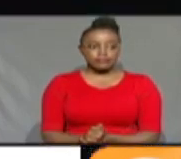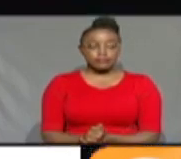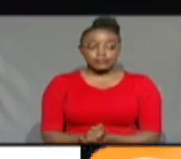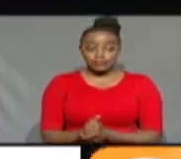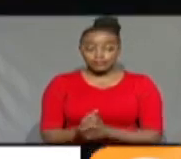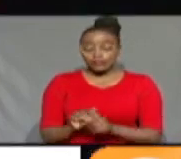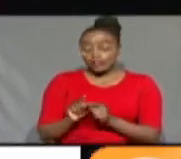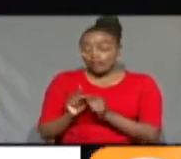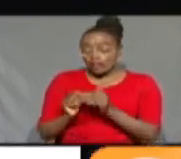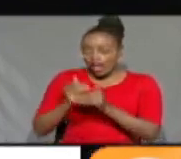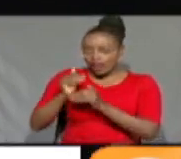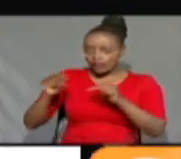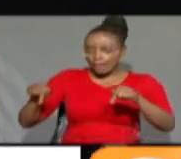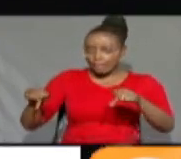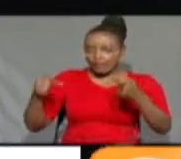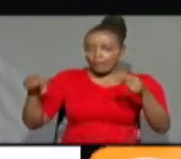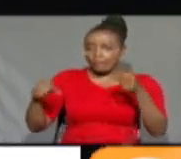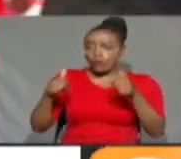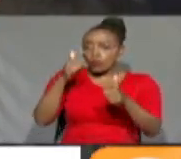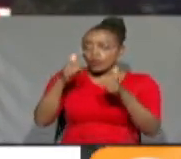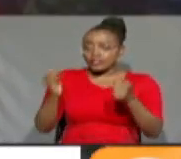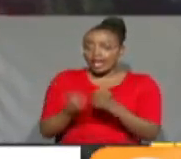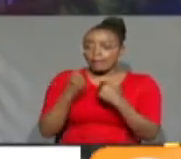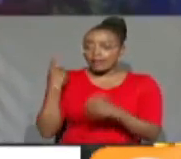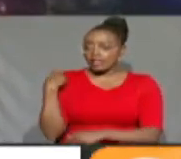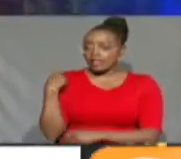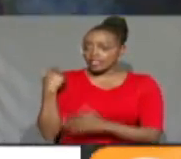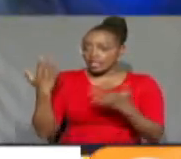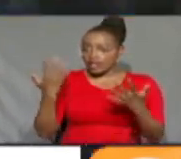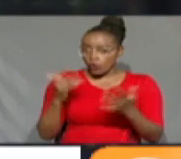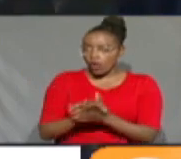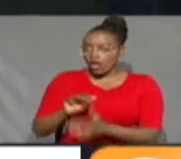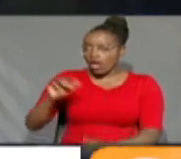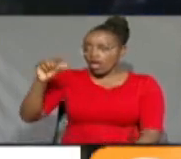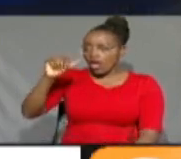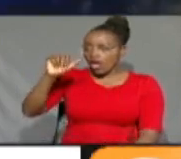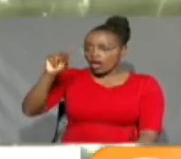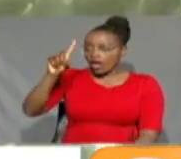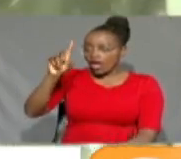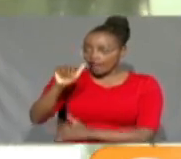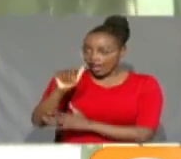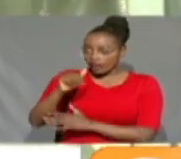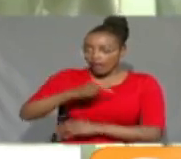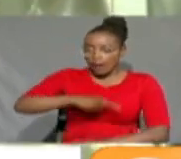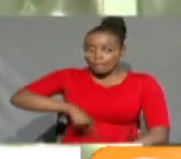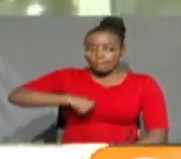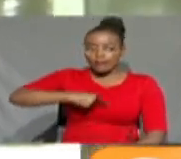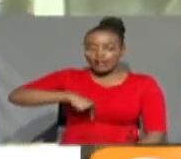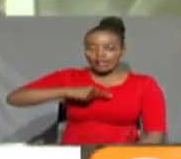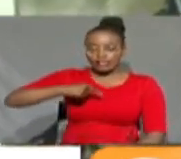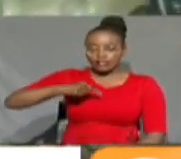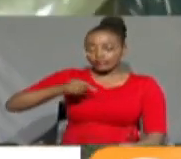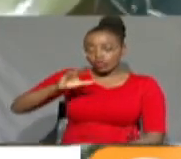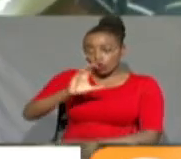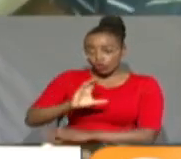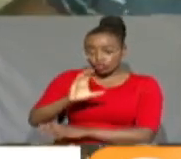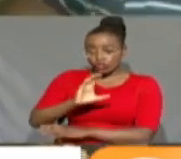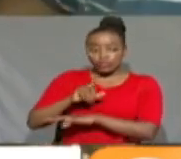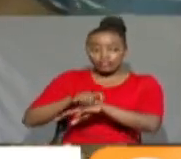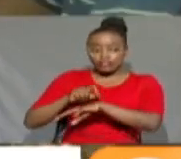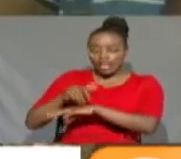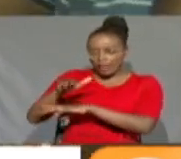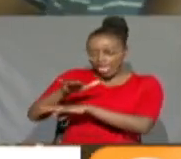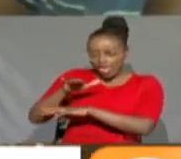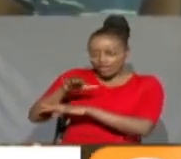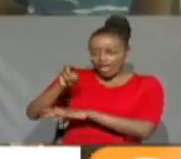Ni kufuatia vurumai lililozuka hapo jana katika wadi ya Ganda eneo bunge la Malindi. Baba mbunge wa eneo